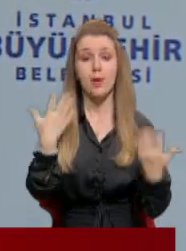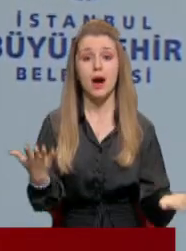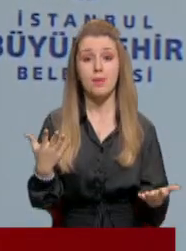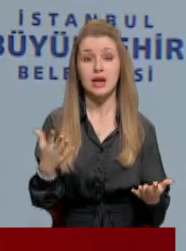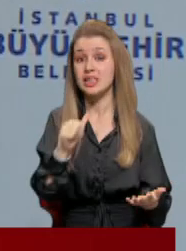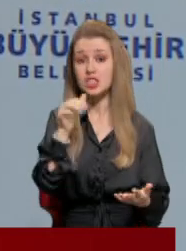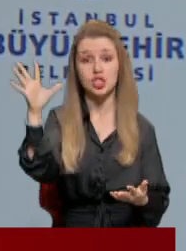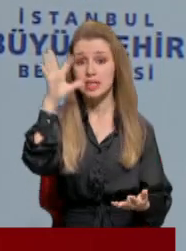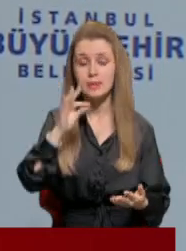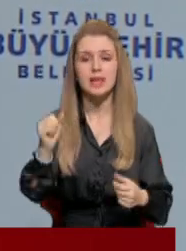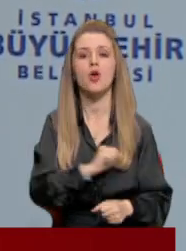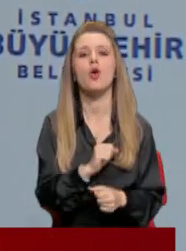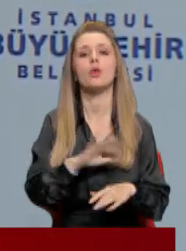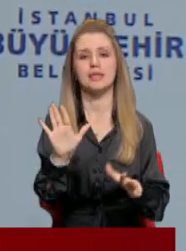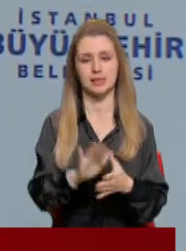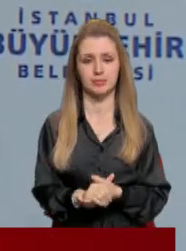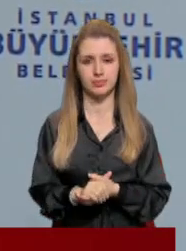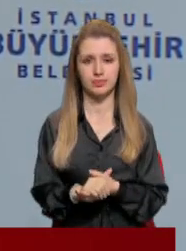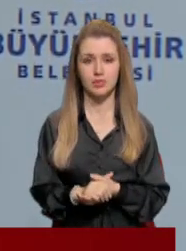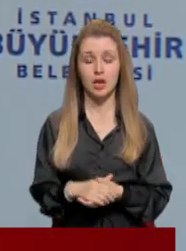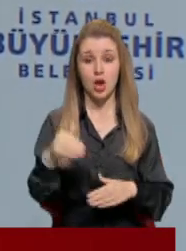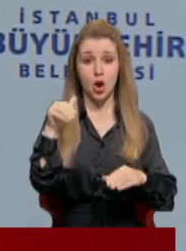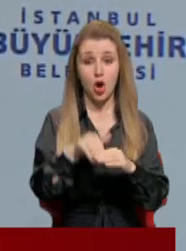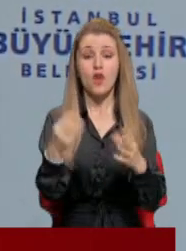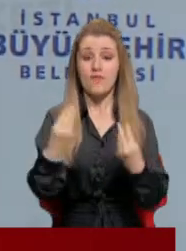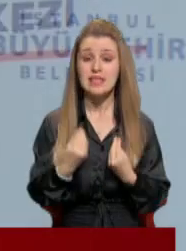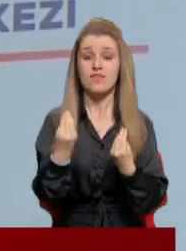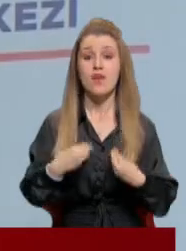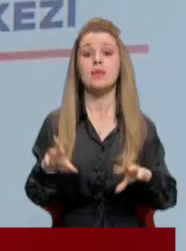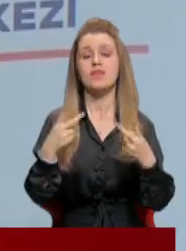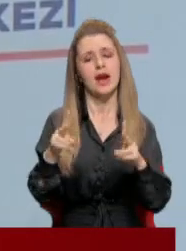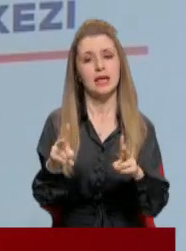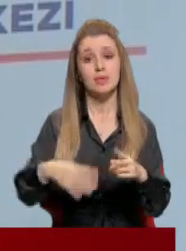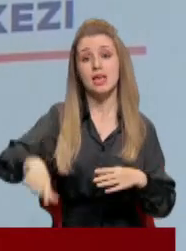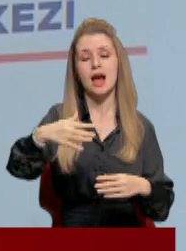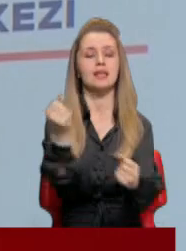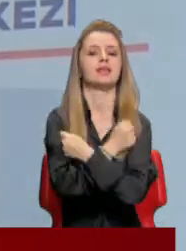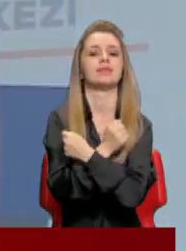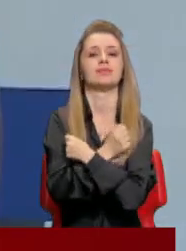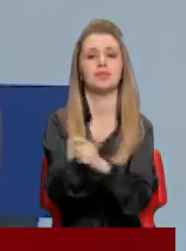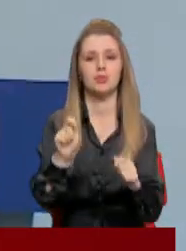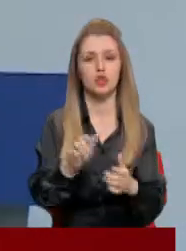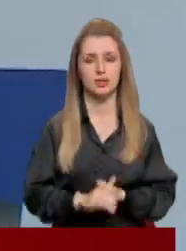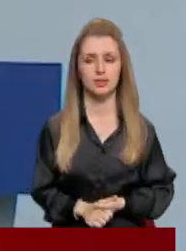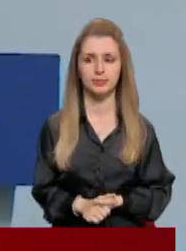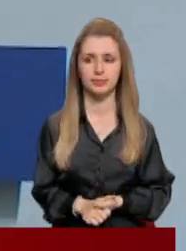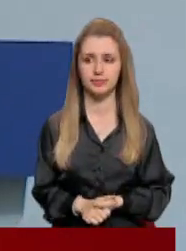hiç kimse endişe etmesin. Oy versin vermesin. Herkesi kucaklayacağız.